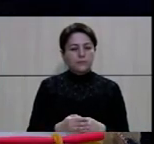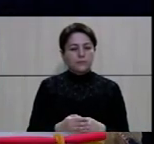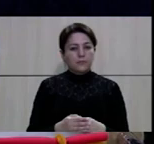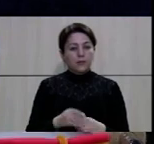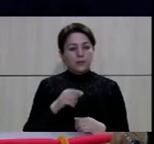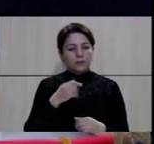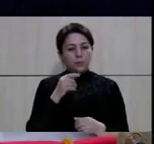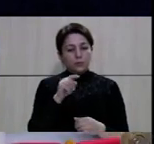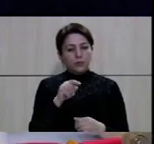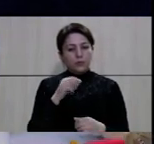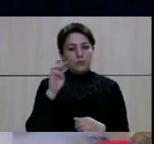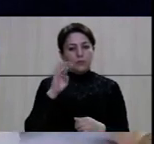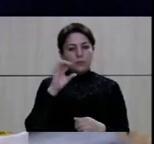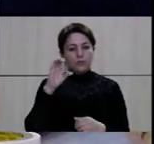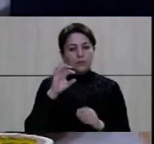Buni mismimizga